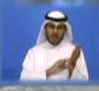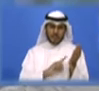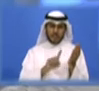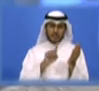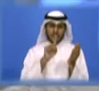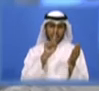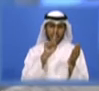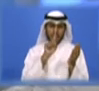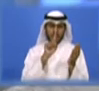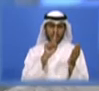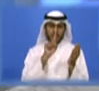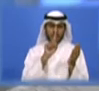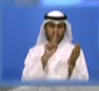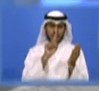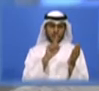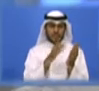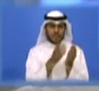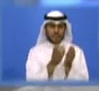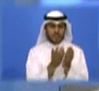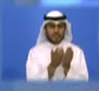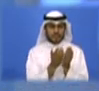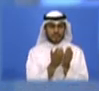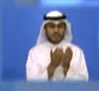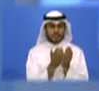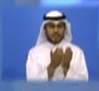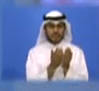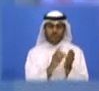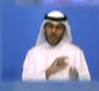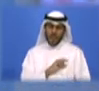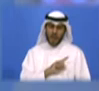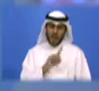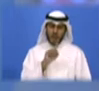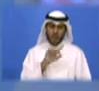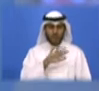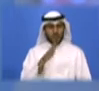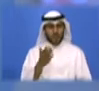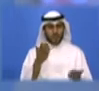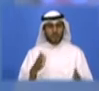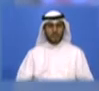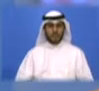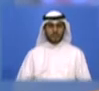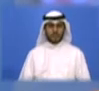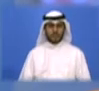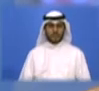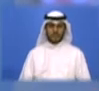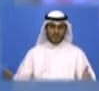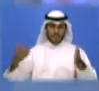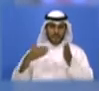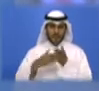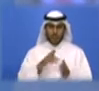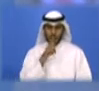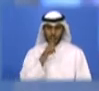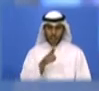حسين علي عن عمر يناهز 79. إنا لله وإنا إليه راجعون. ختاما